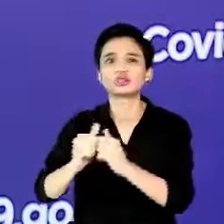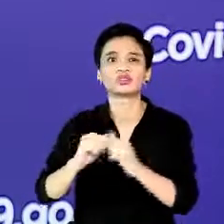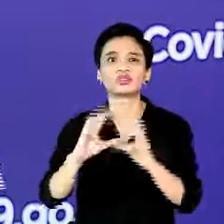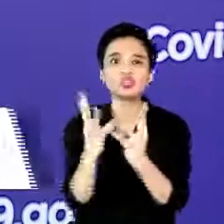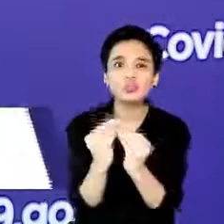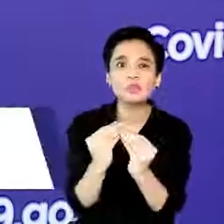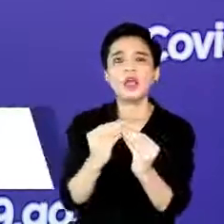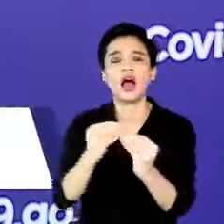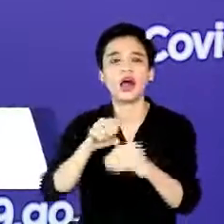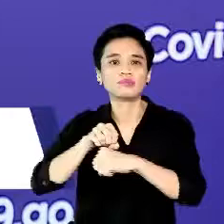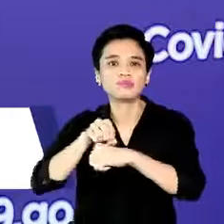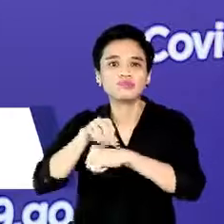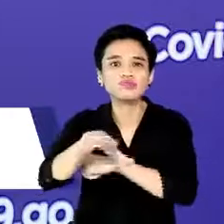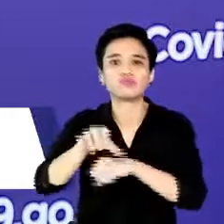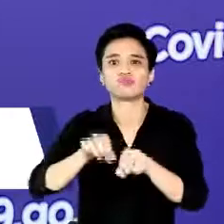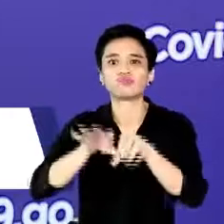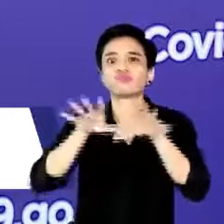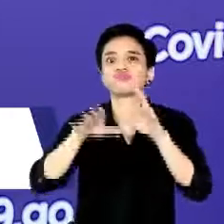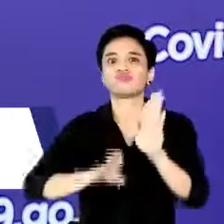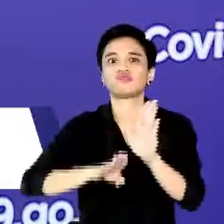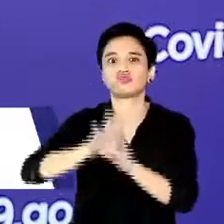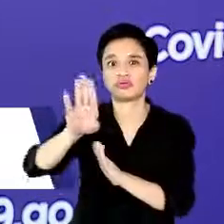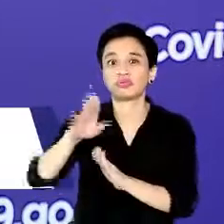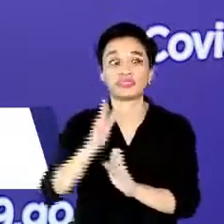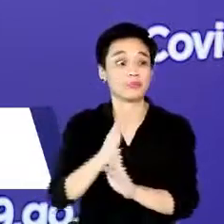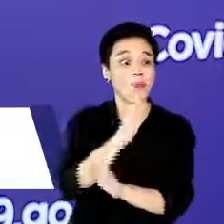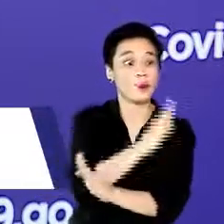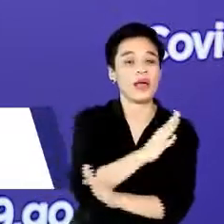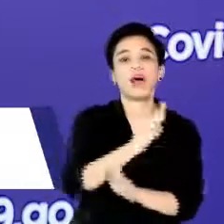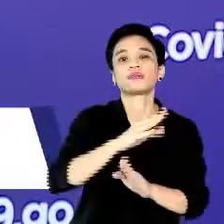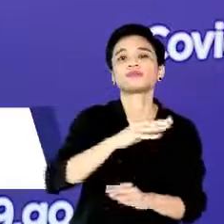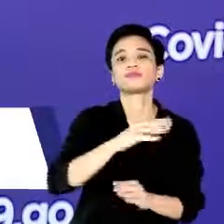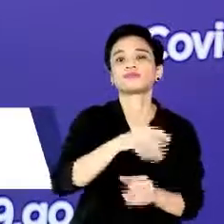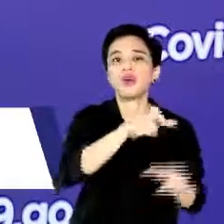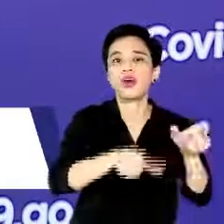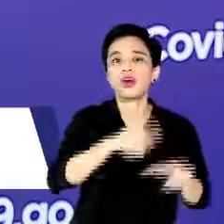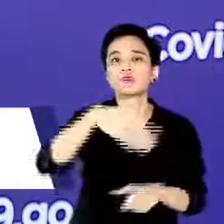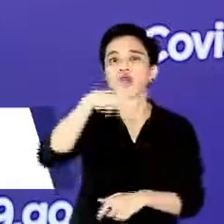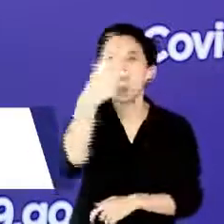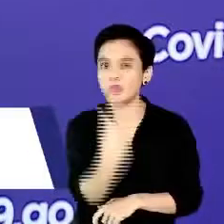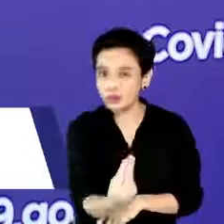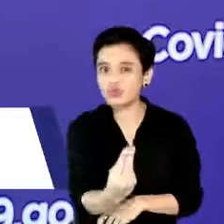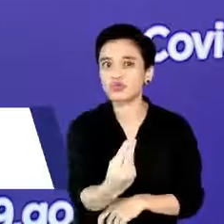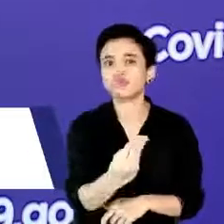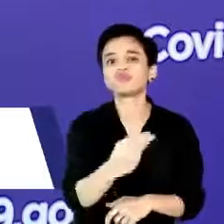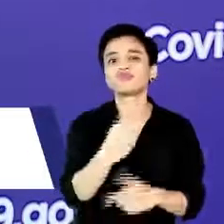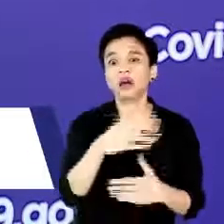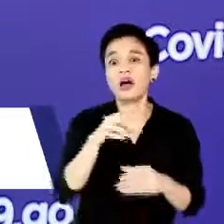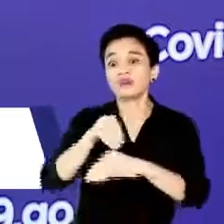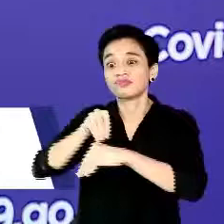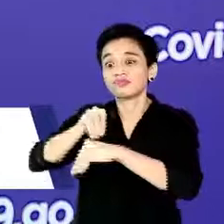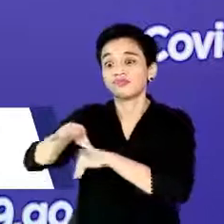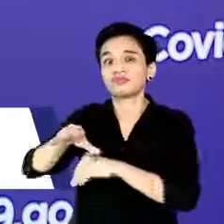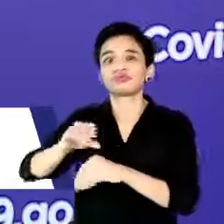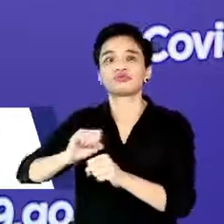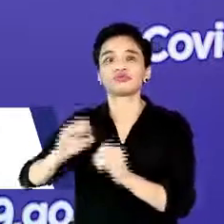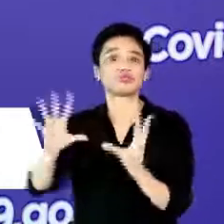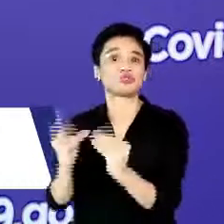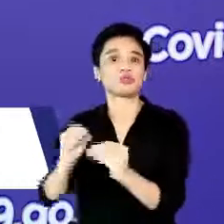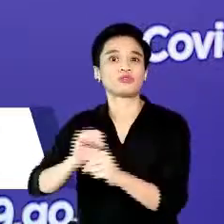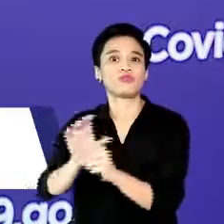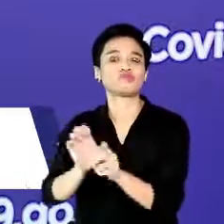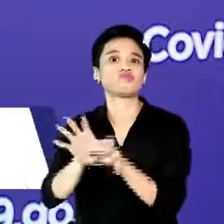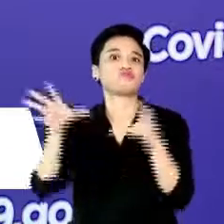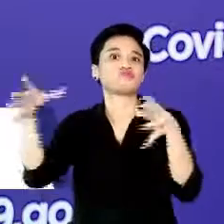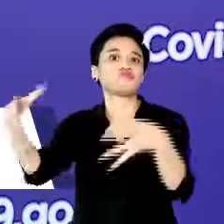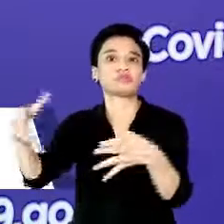berbagai daerah tujuan mudik pasca periode libur lebaran menunjukkan bahwa mobilitas dan kegiatan masyarakat yang tidak